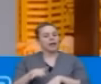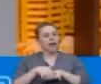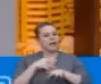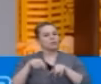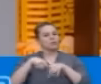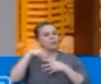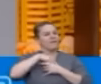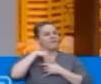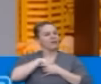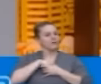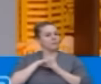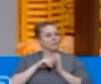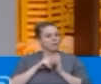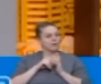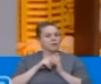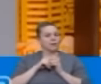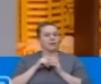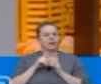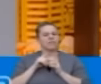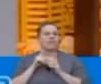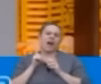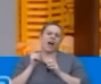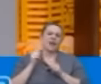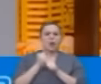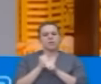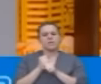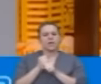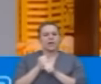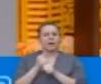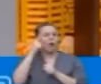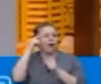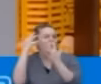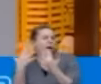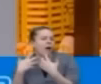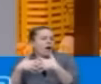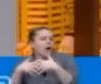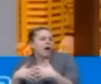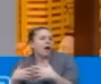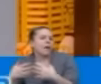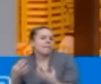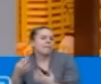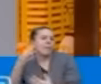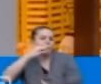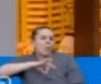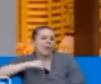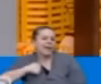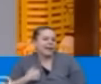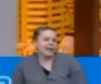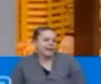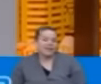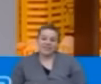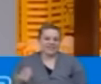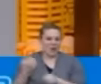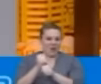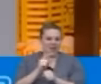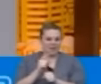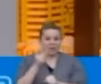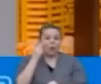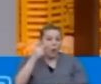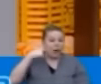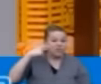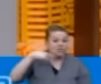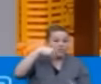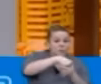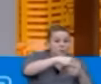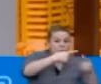מקום פנימי ואתה רק עושה את כל התחשיבים התועלתניים, זה לא יעבוד. אתה רואה שחיתות בתוך ועדת חוץ